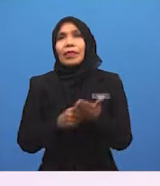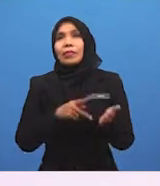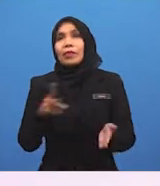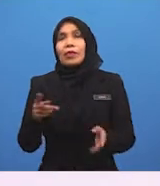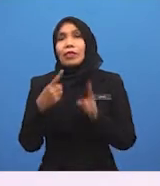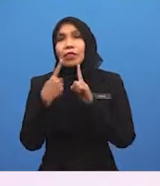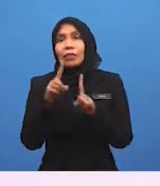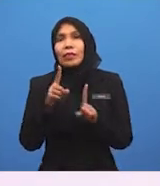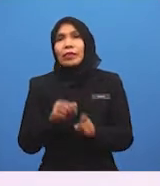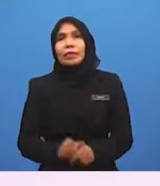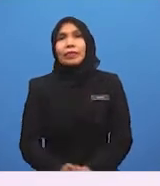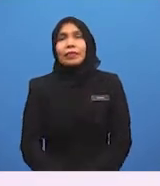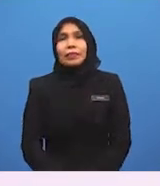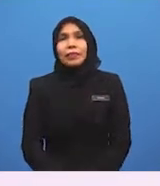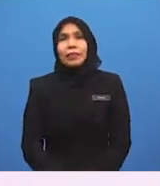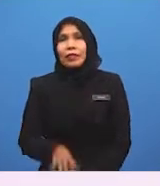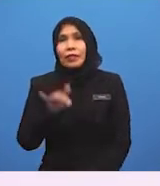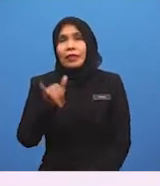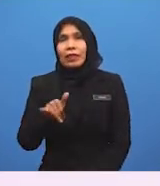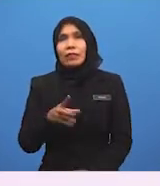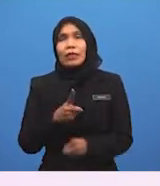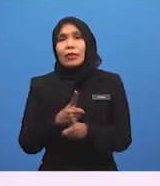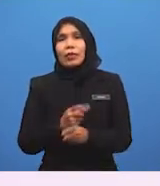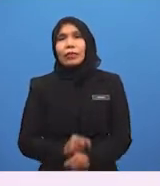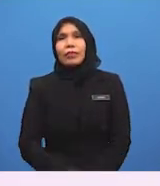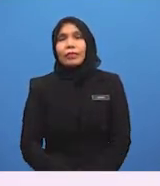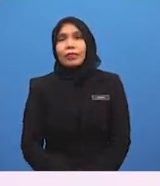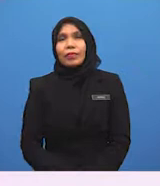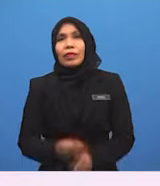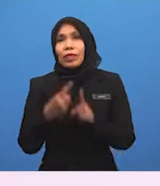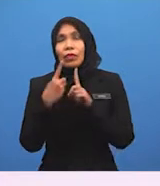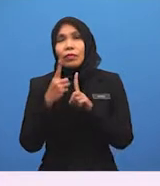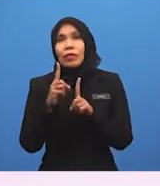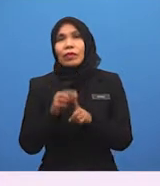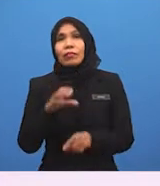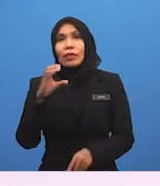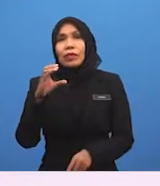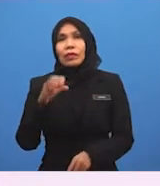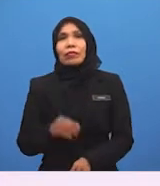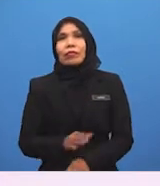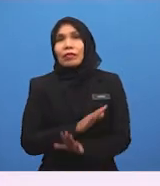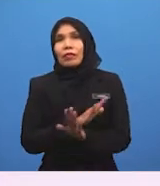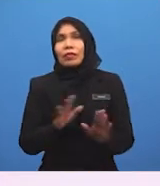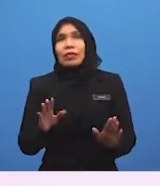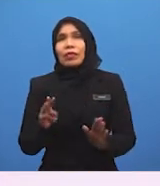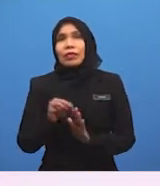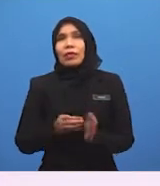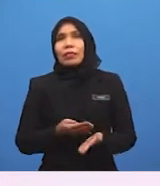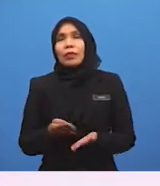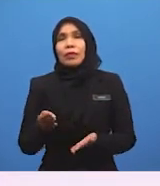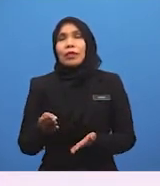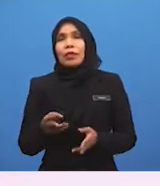jawapannya, murid-murid? Ya, betul. Jawapannya adalah C. Tidak memberi